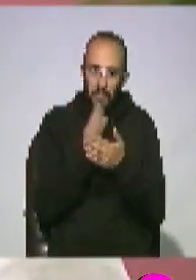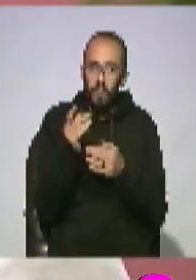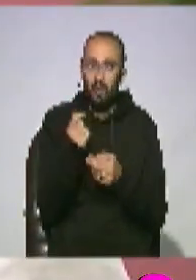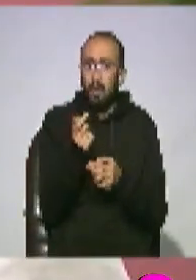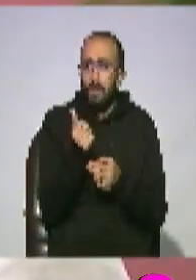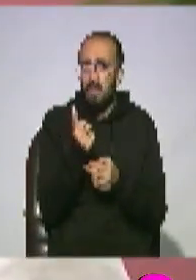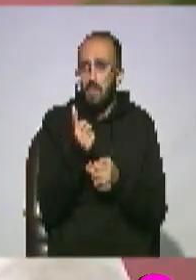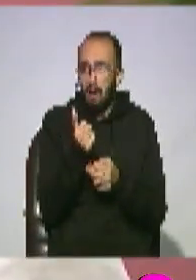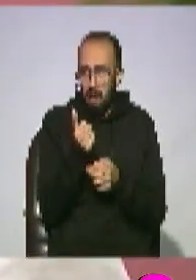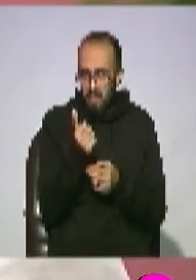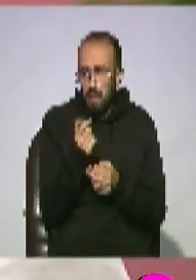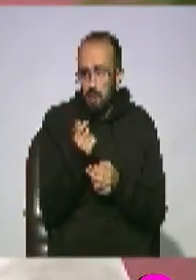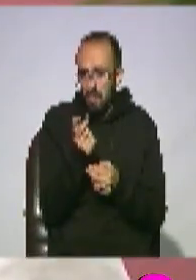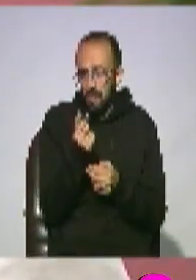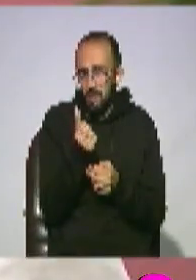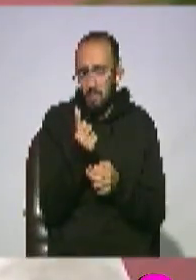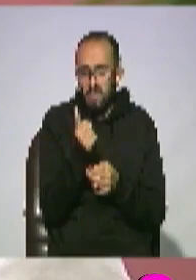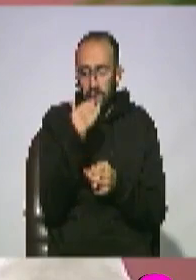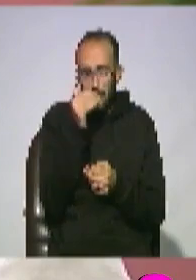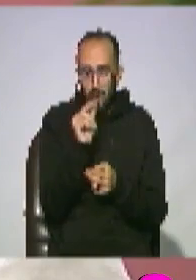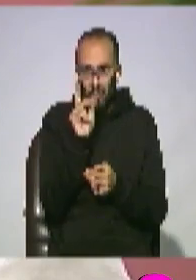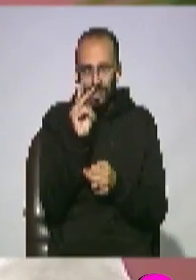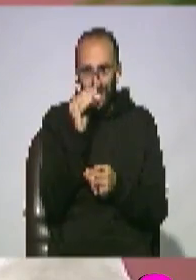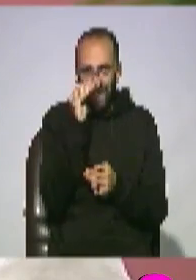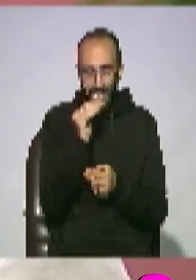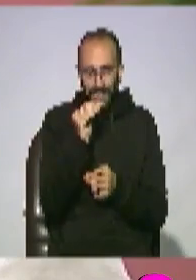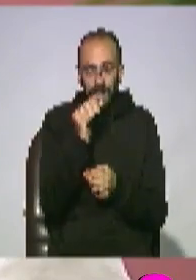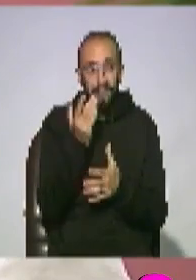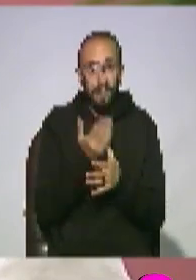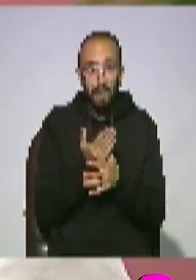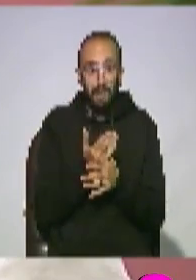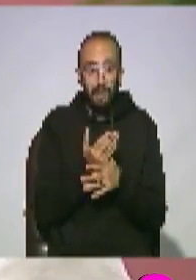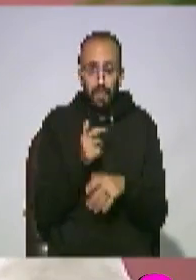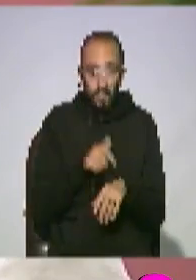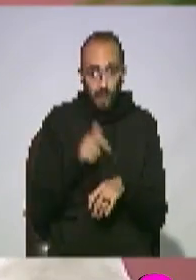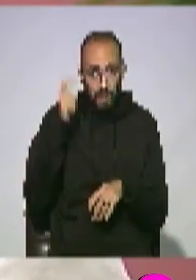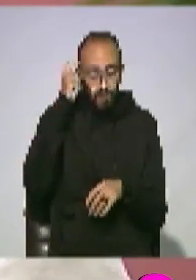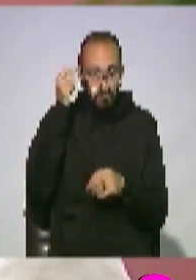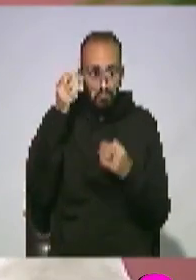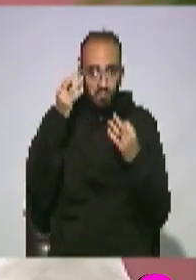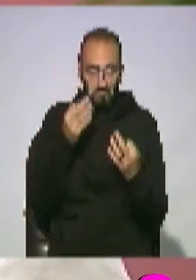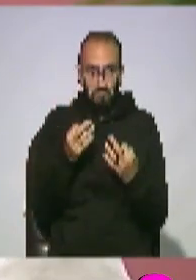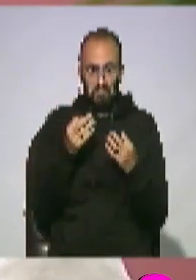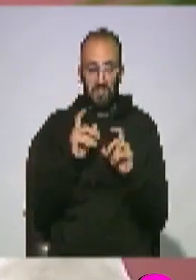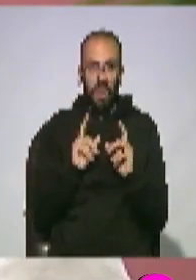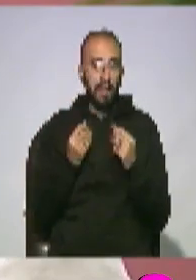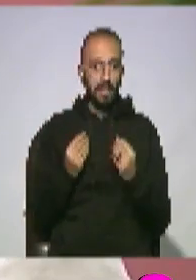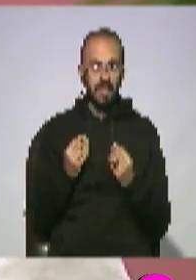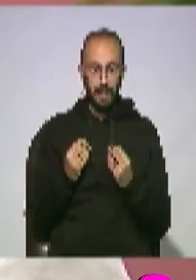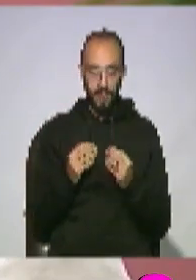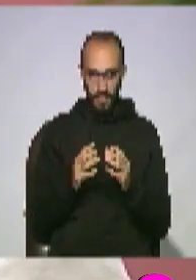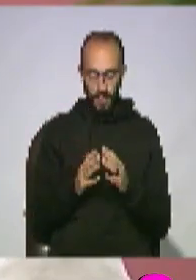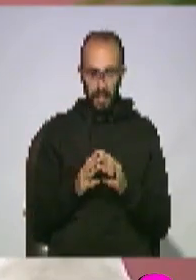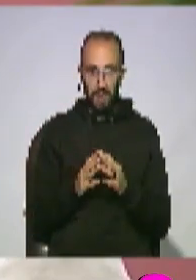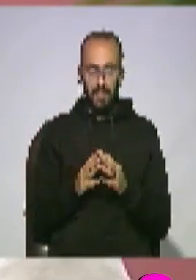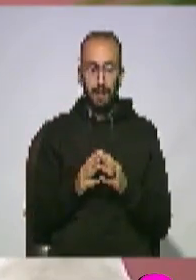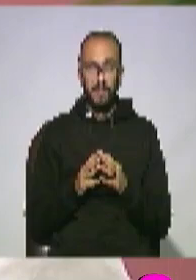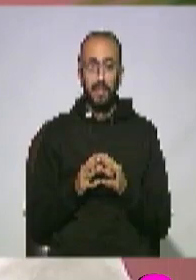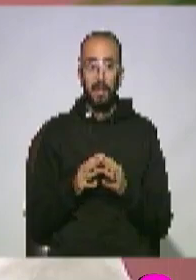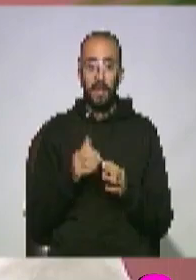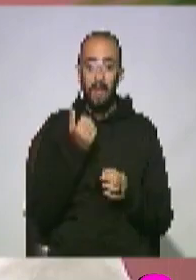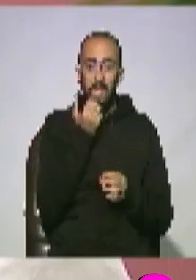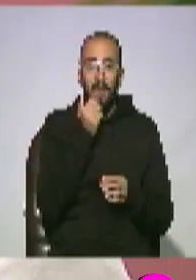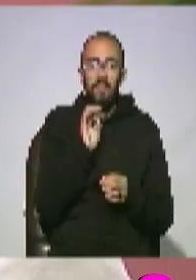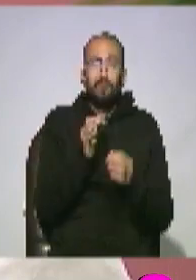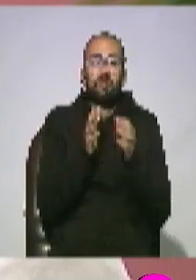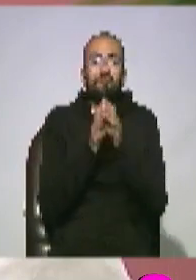من اخطائه تحت 21 سنه، ليه؟ لان بيكون مراكز التفكير لم تتكون بعد. فبالتالي الخطا اللي بيتعمل في المراهقه